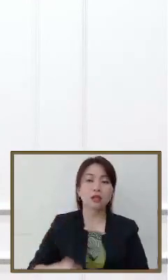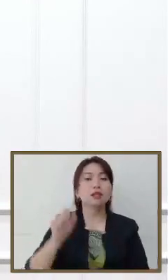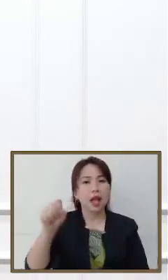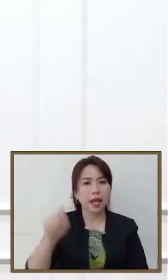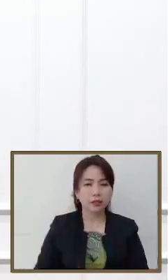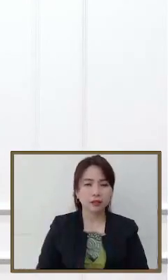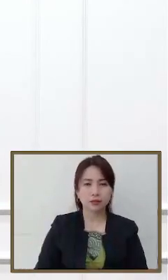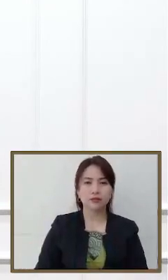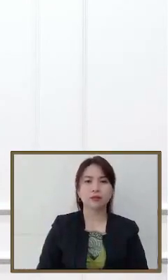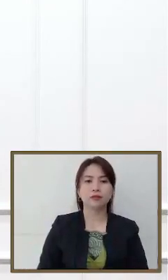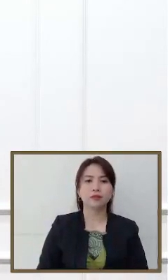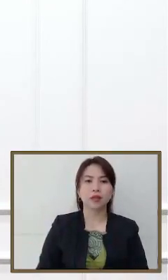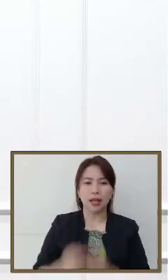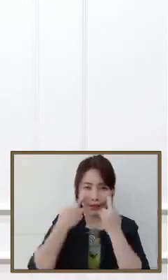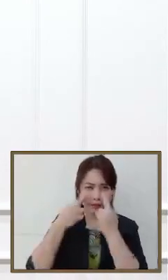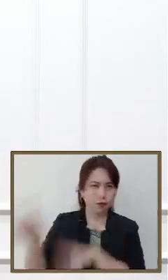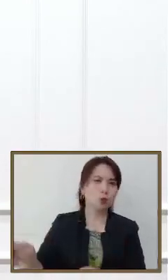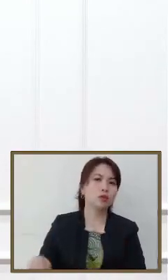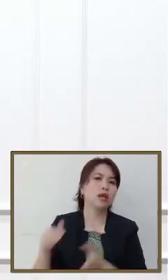automatic na na